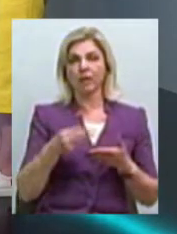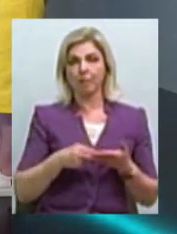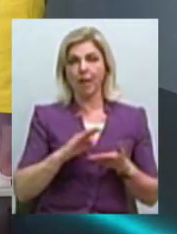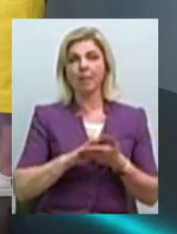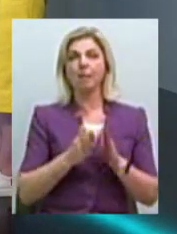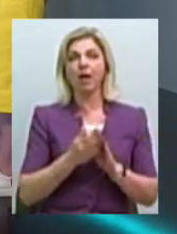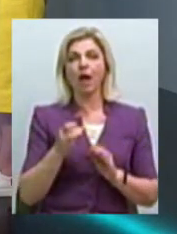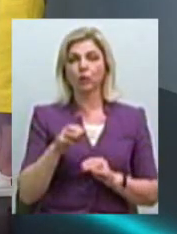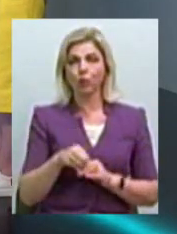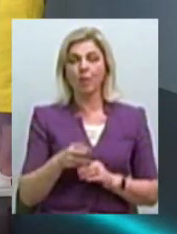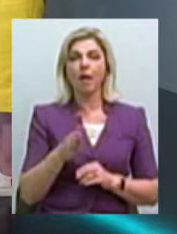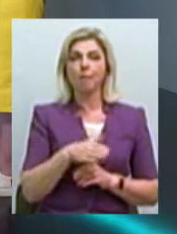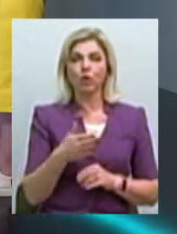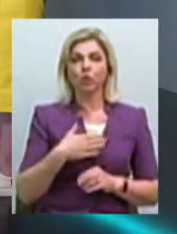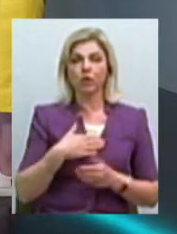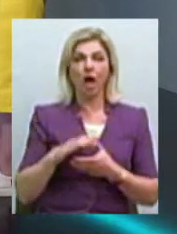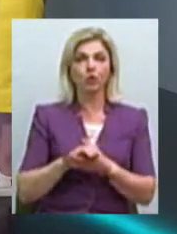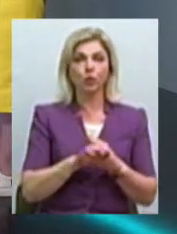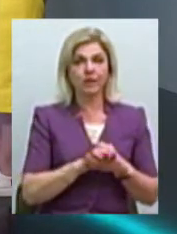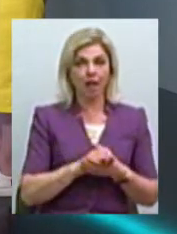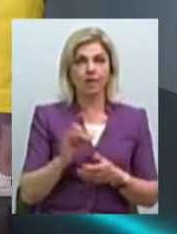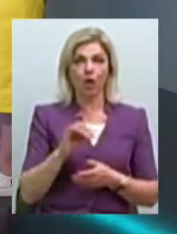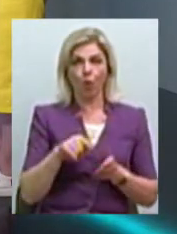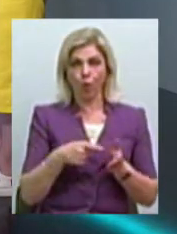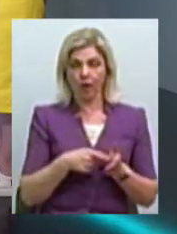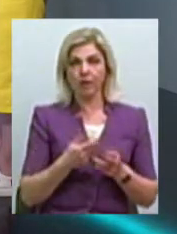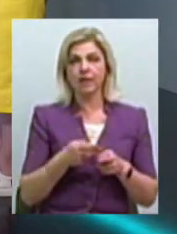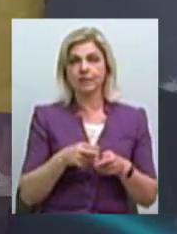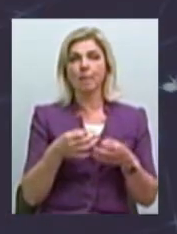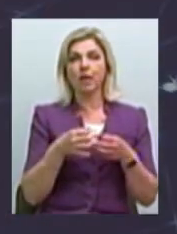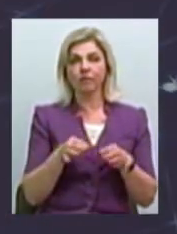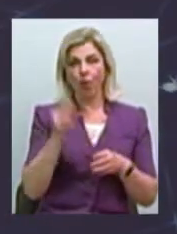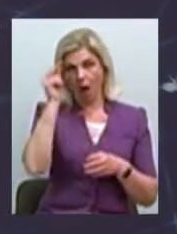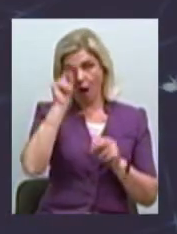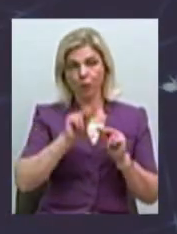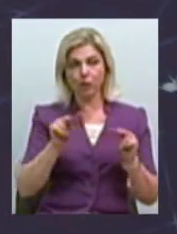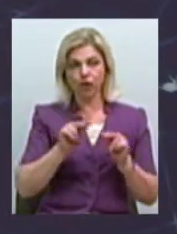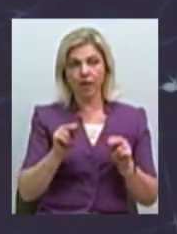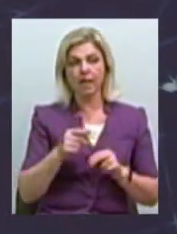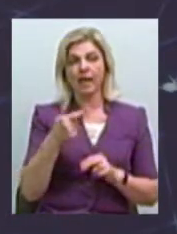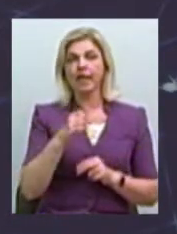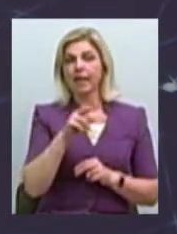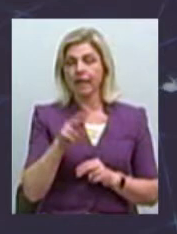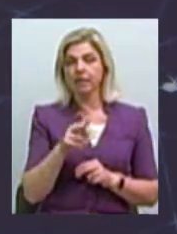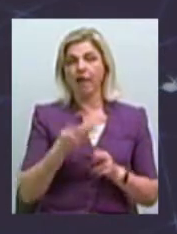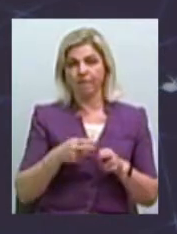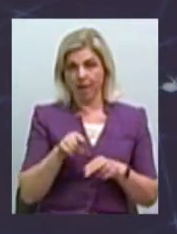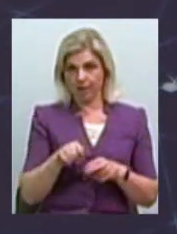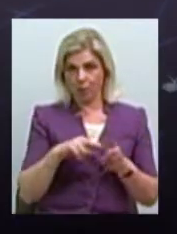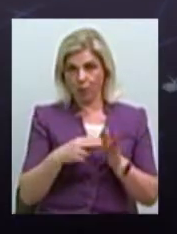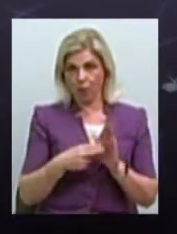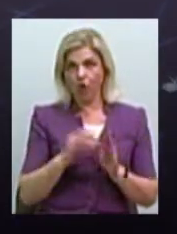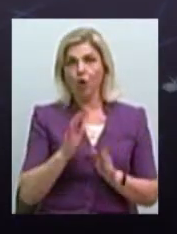нашей ассоциацией и городом. Это позволит обучать гидов и в этом проекте, и в будущем по